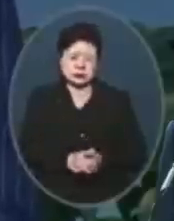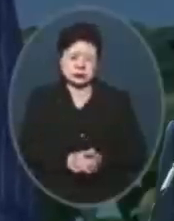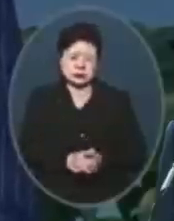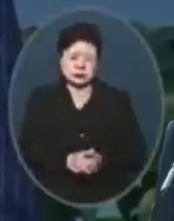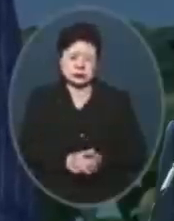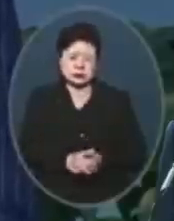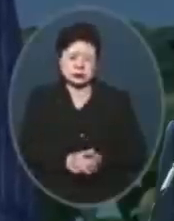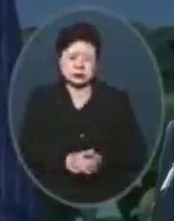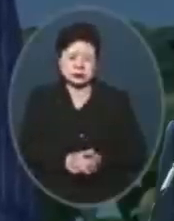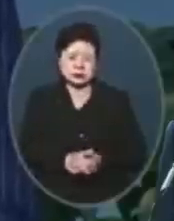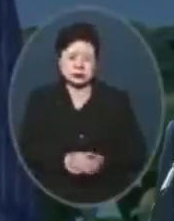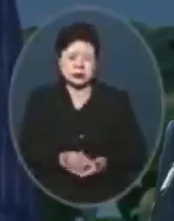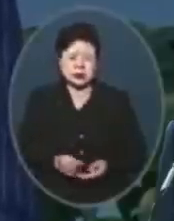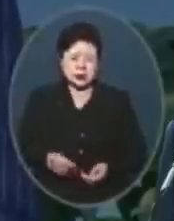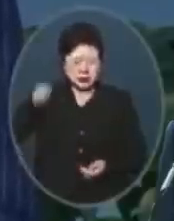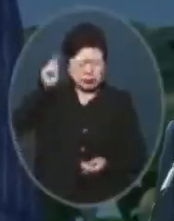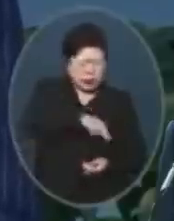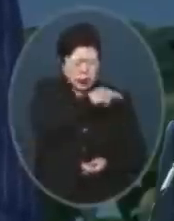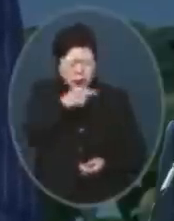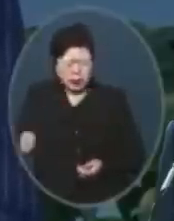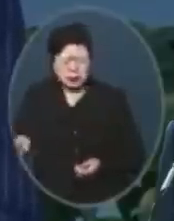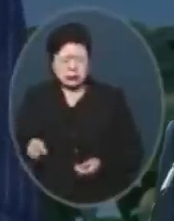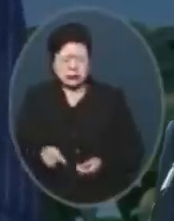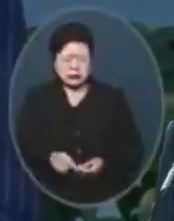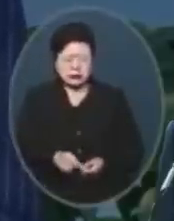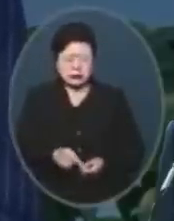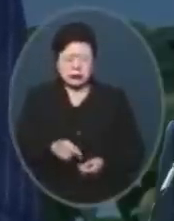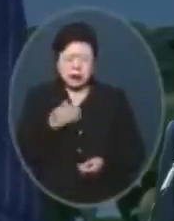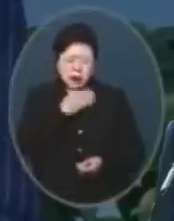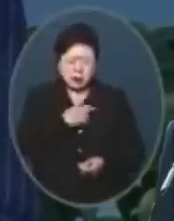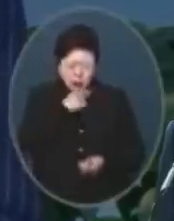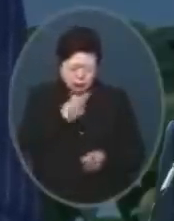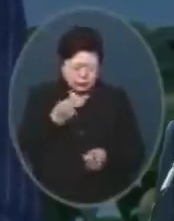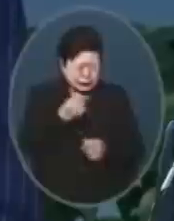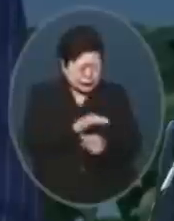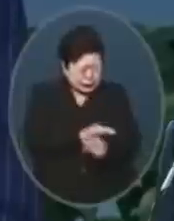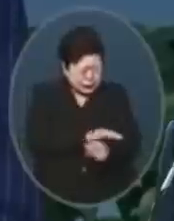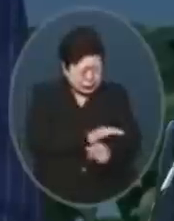흘리매맞아 몸이 엉망진창이 되었습니다.